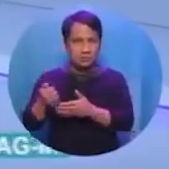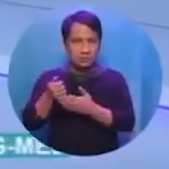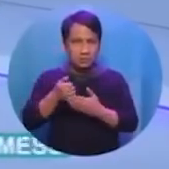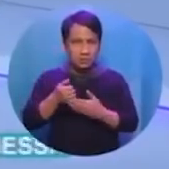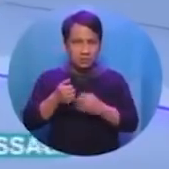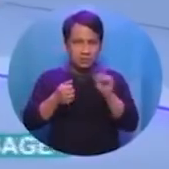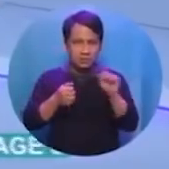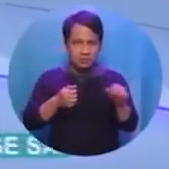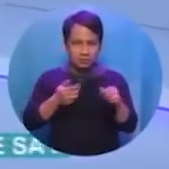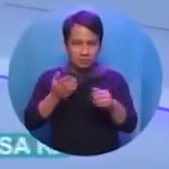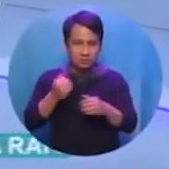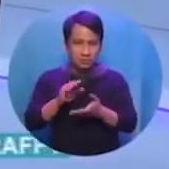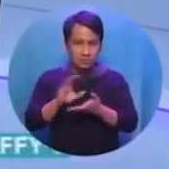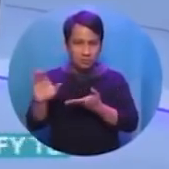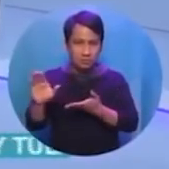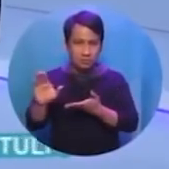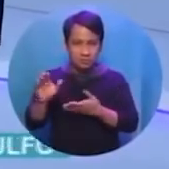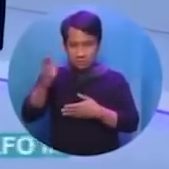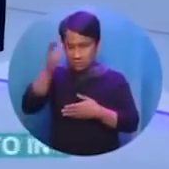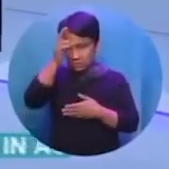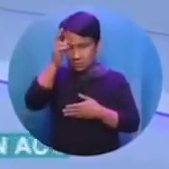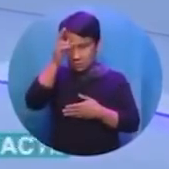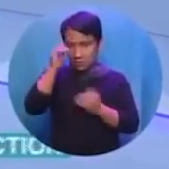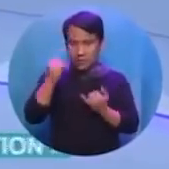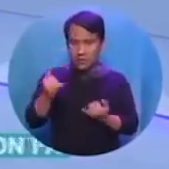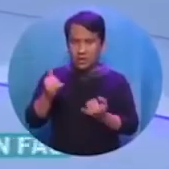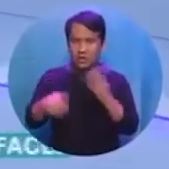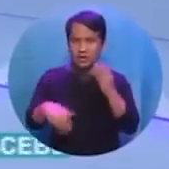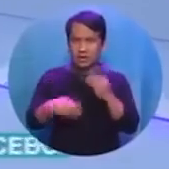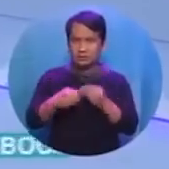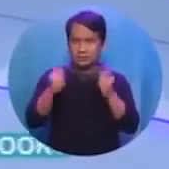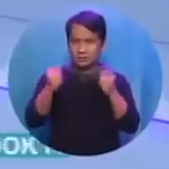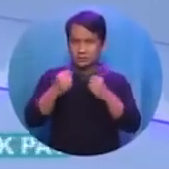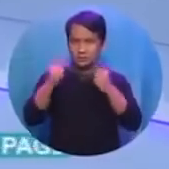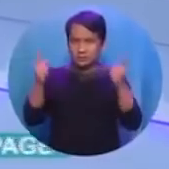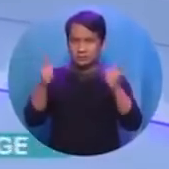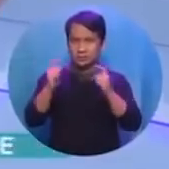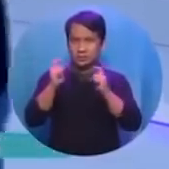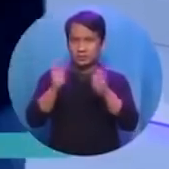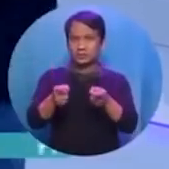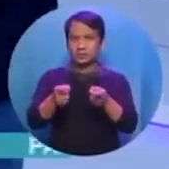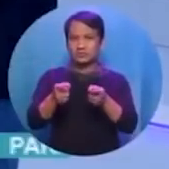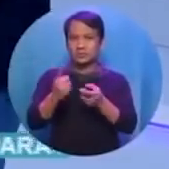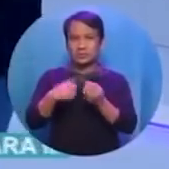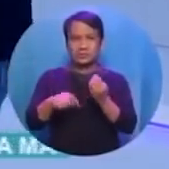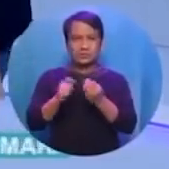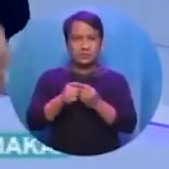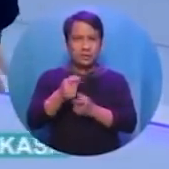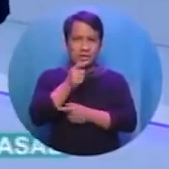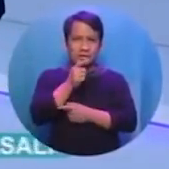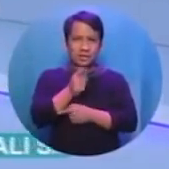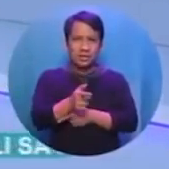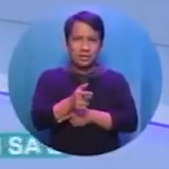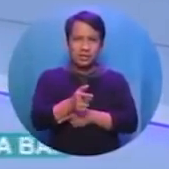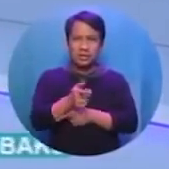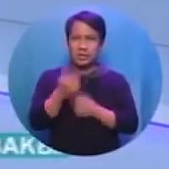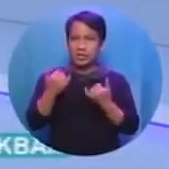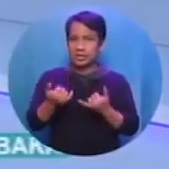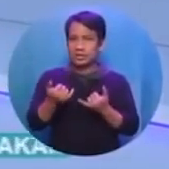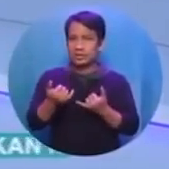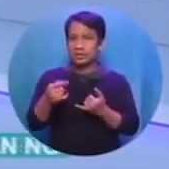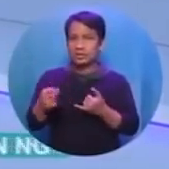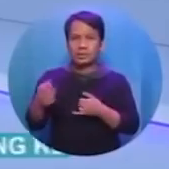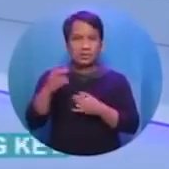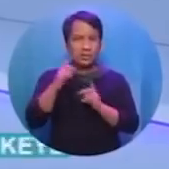na cash at manok lamang, dito merong surprise gift. Sa maswerteng